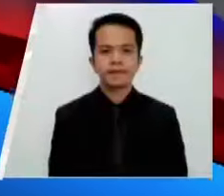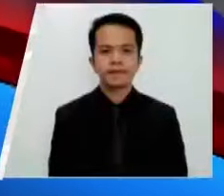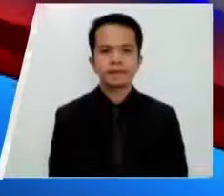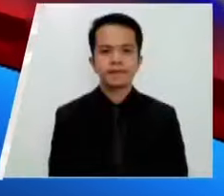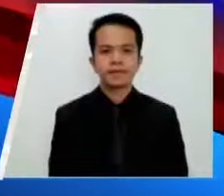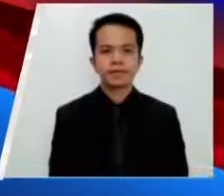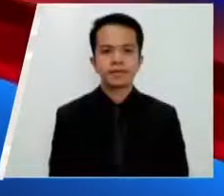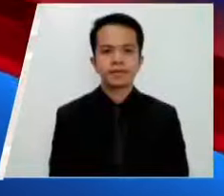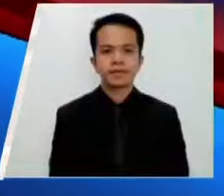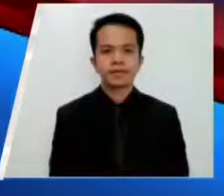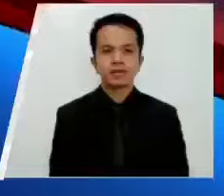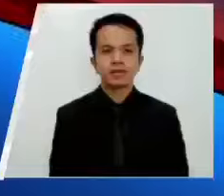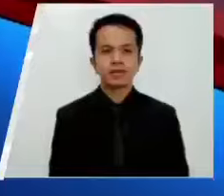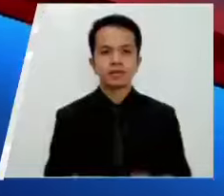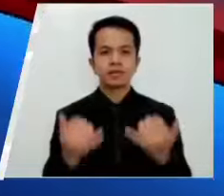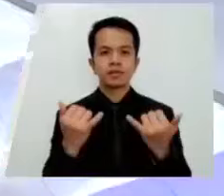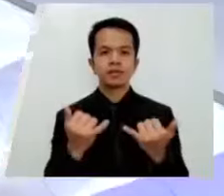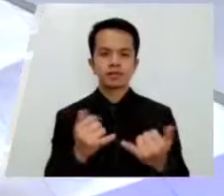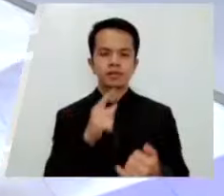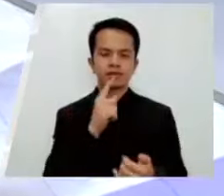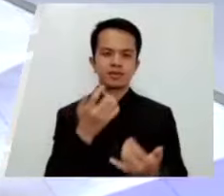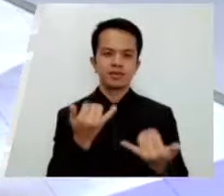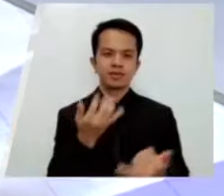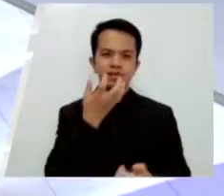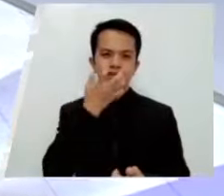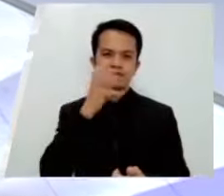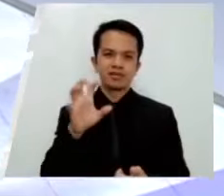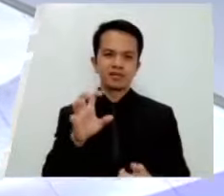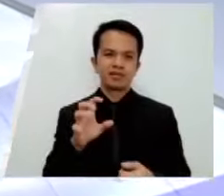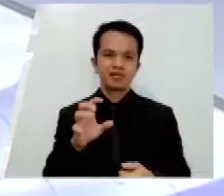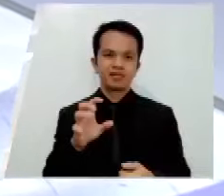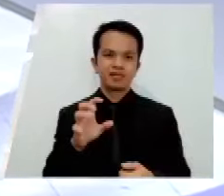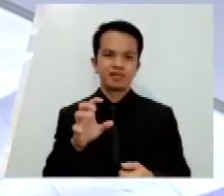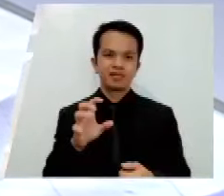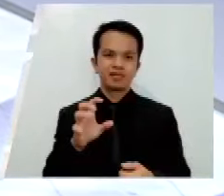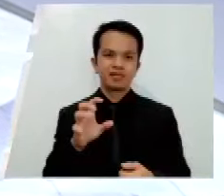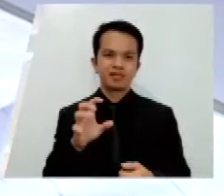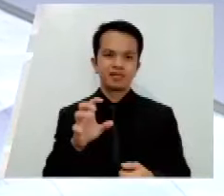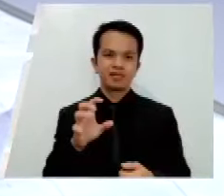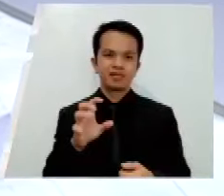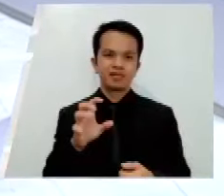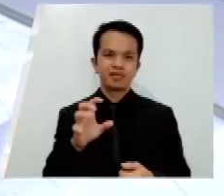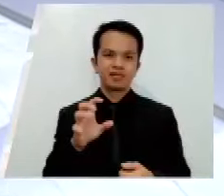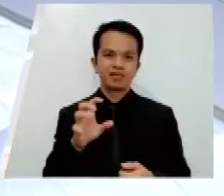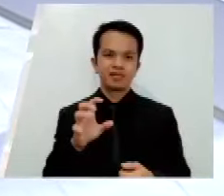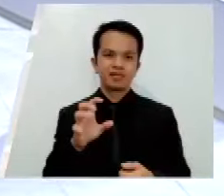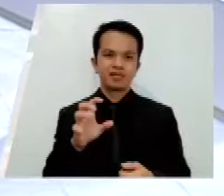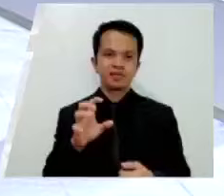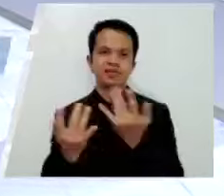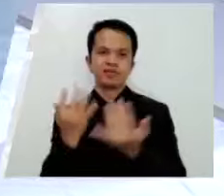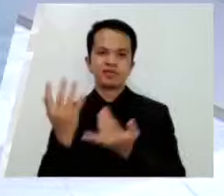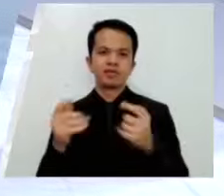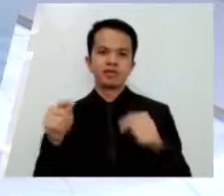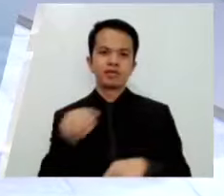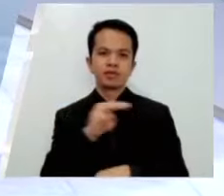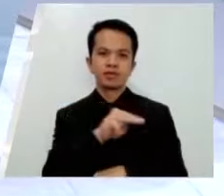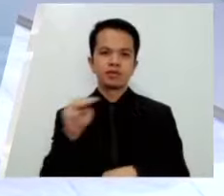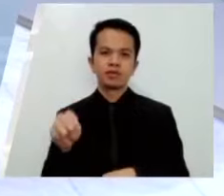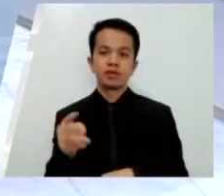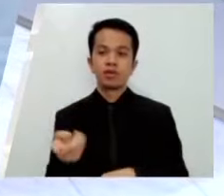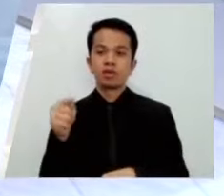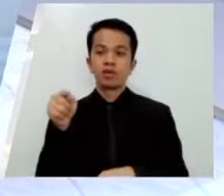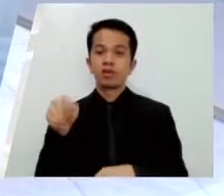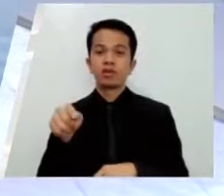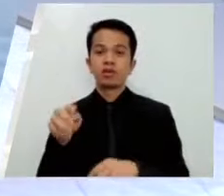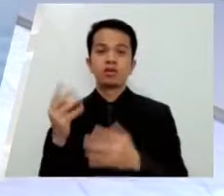Igan, sumasabay sa init ng panahon ng pagsiklab ng magkakasunod na sunog sa Metro Manila. Kasama rito ang sunog sa Isla Puting